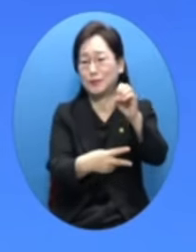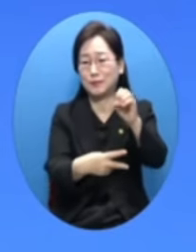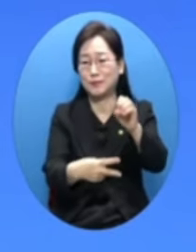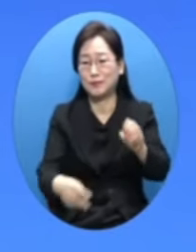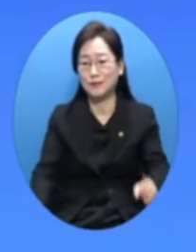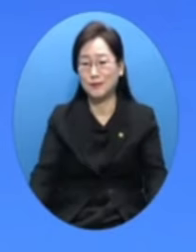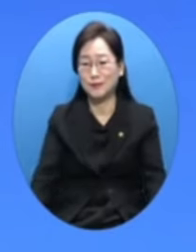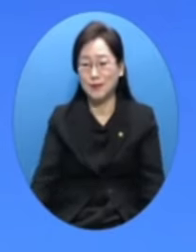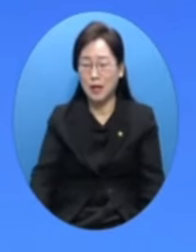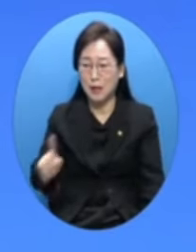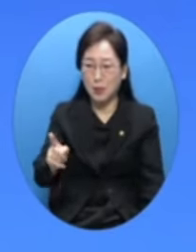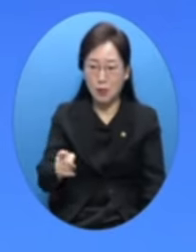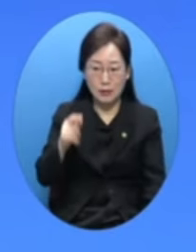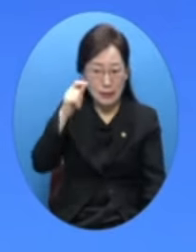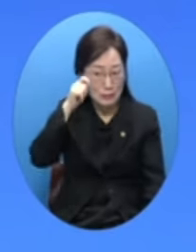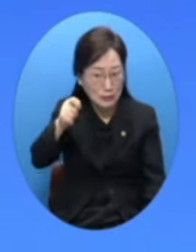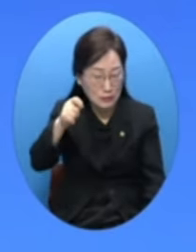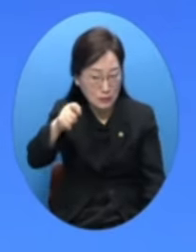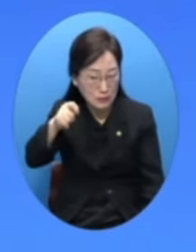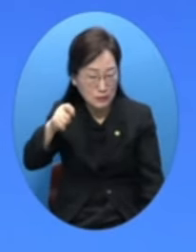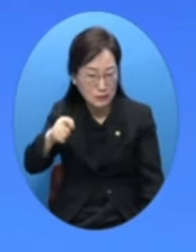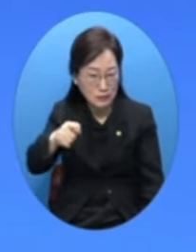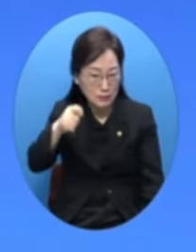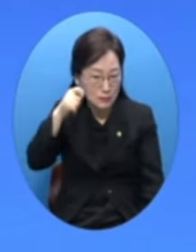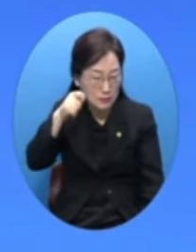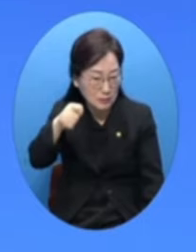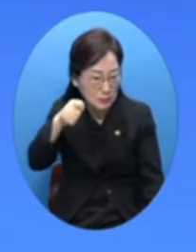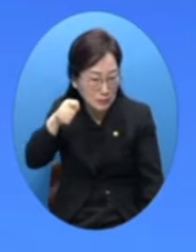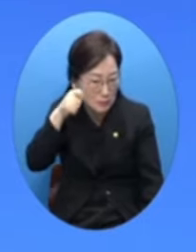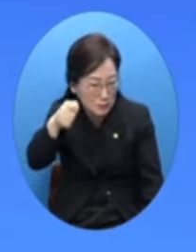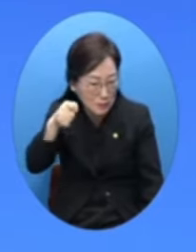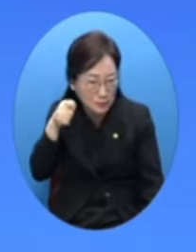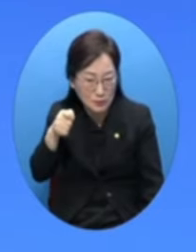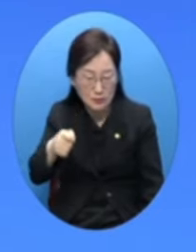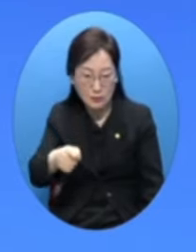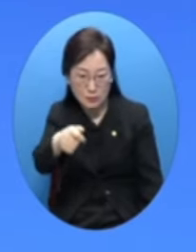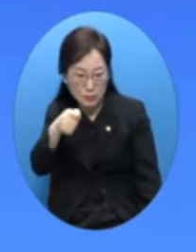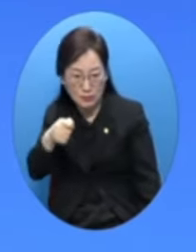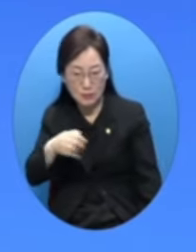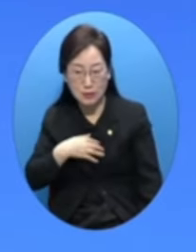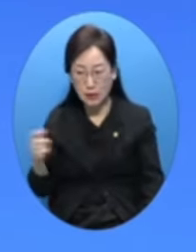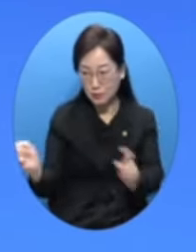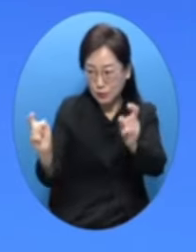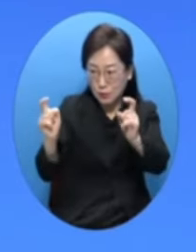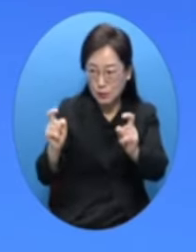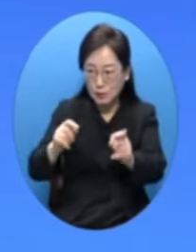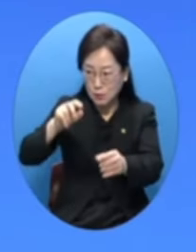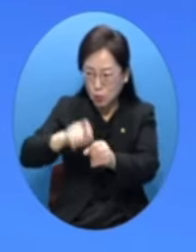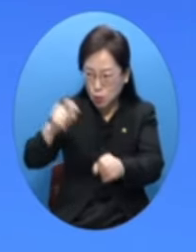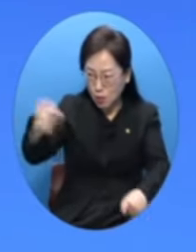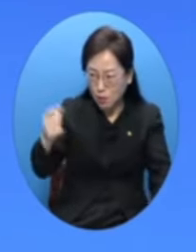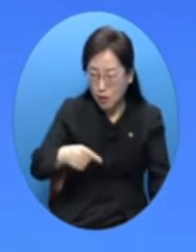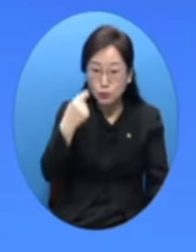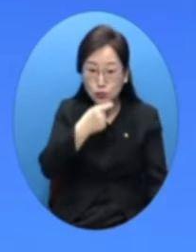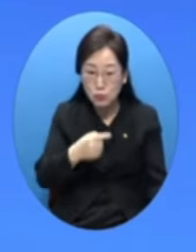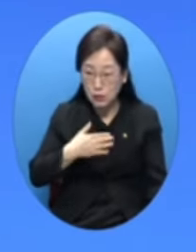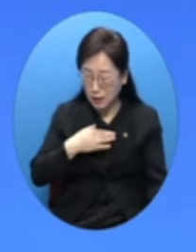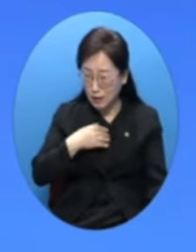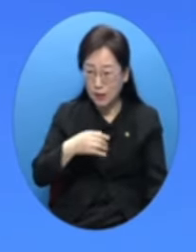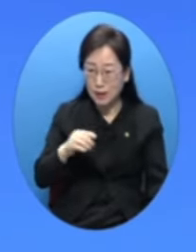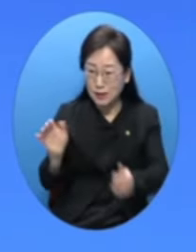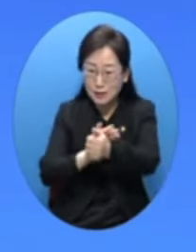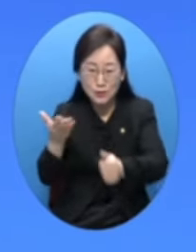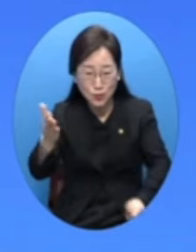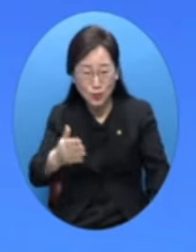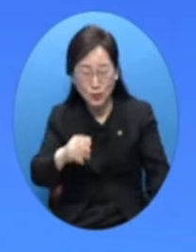뭘 트집 짜갖고 우리를 공격하러 왔지 병을 고치긴 무슨 병을 고치냐. 아니, 그날에 병 고칠 수 있는